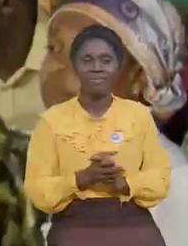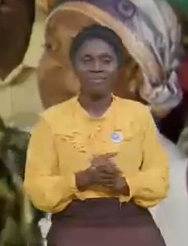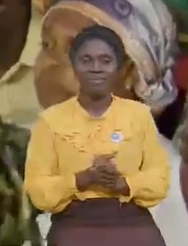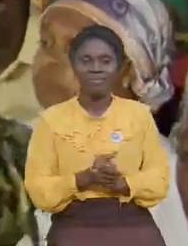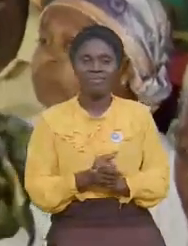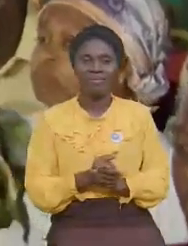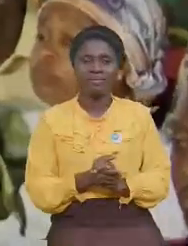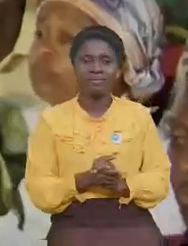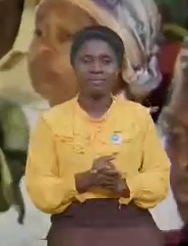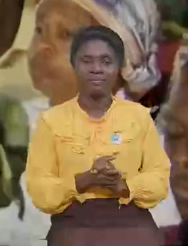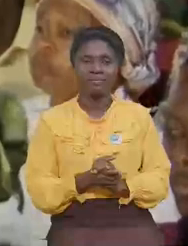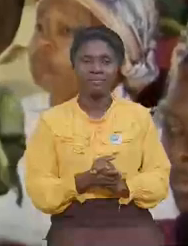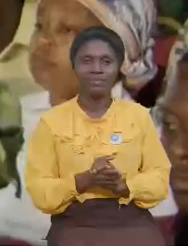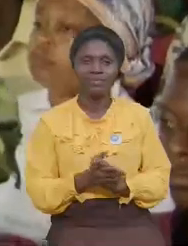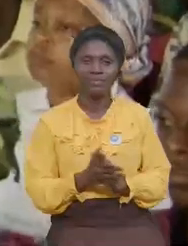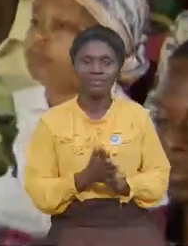te sécuriser.